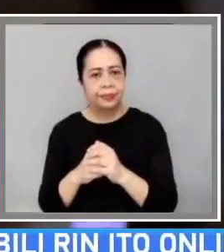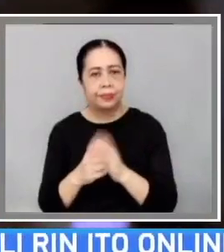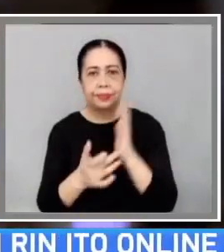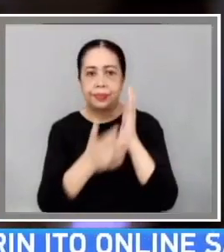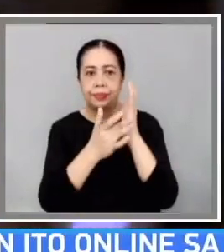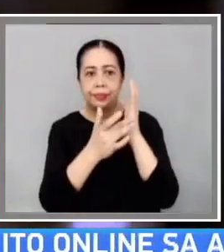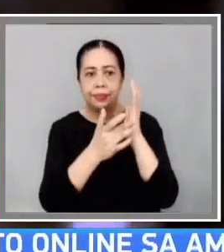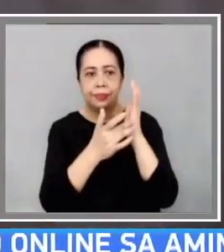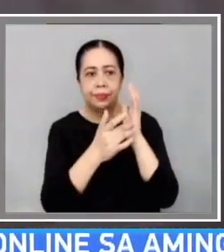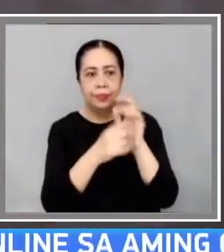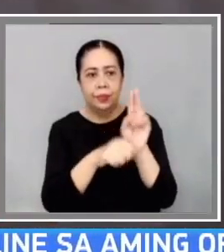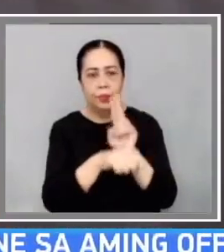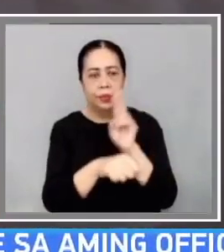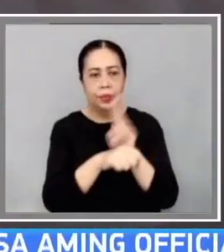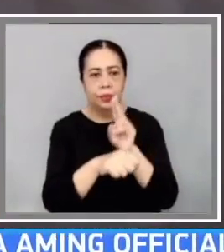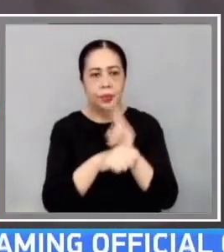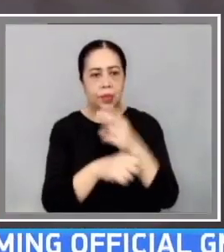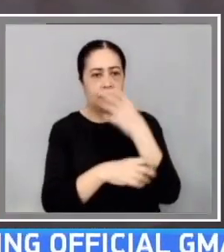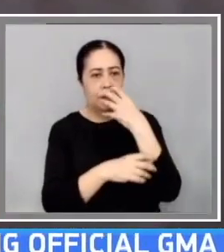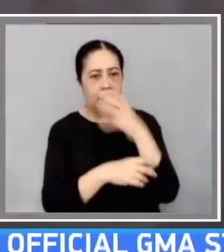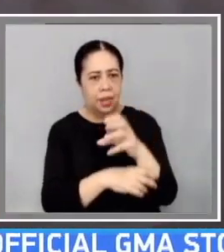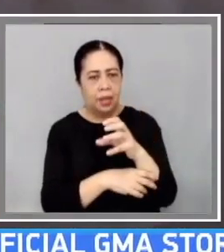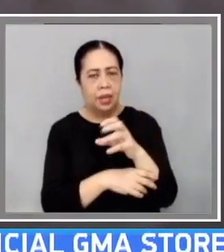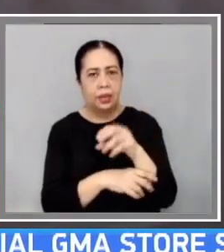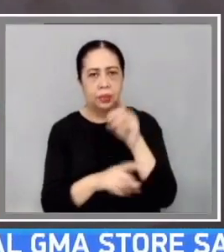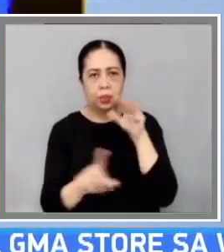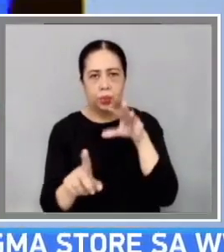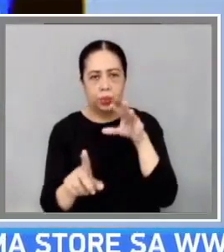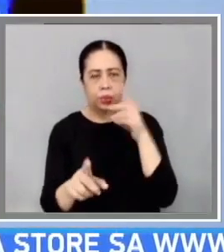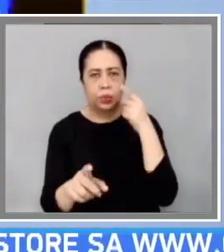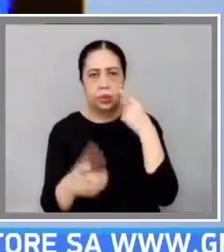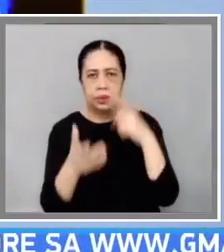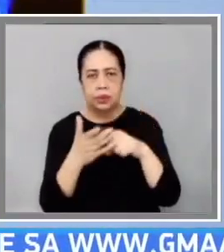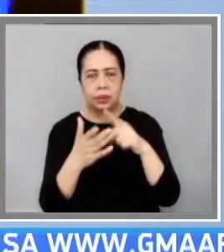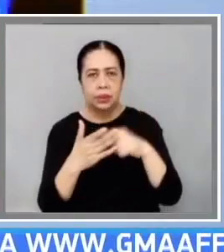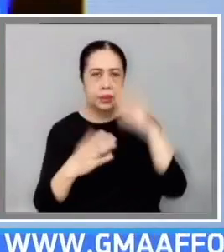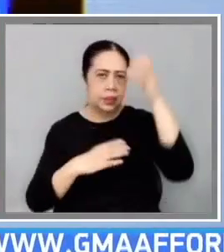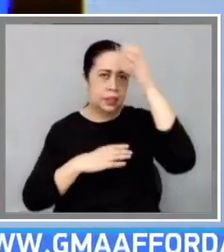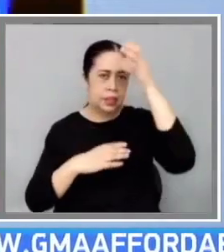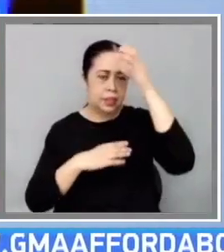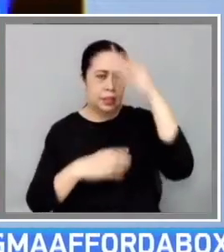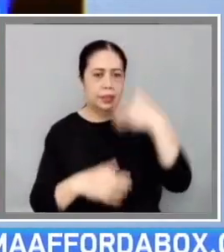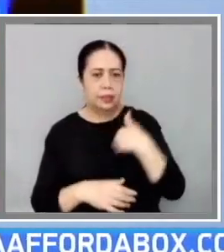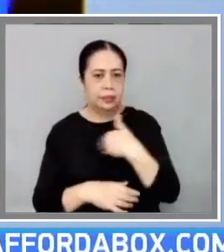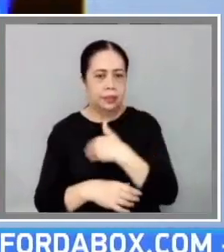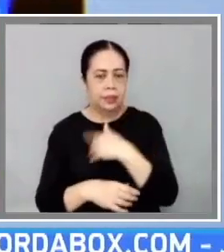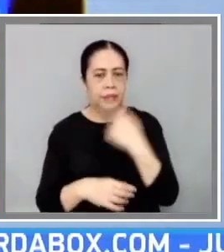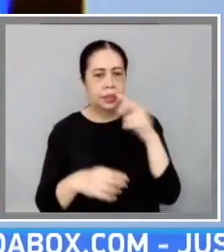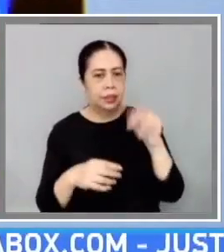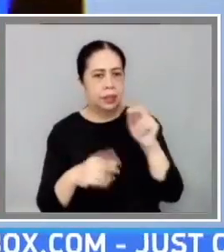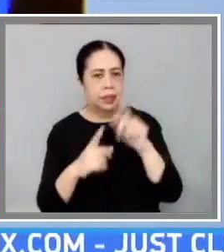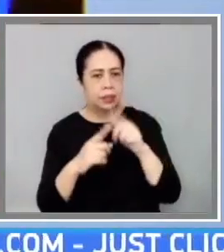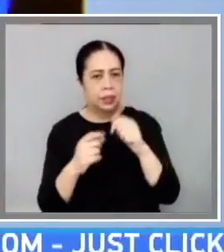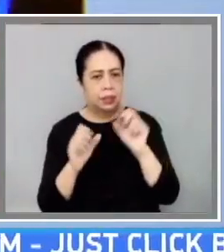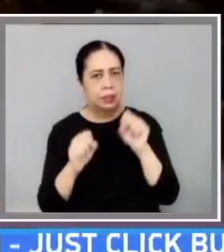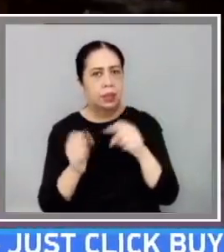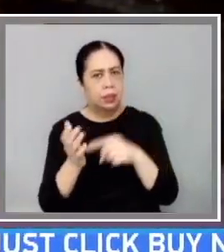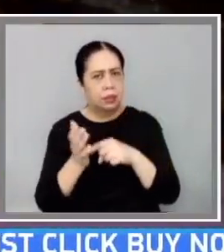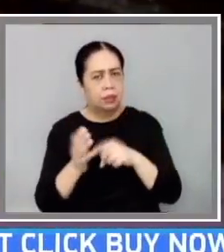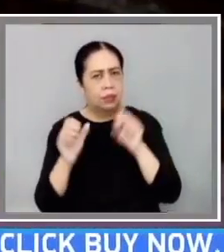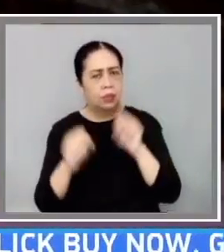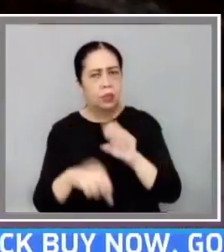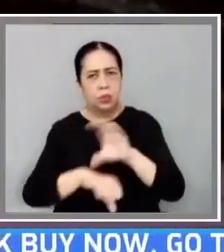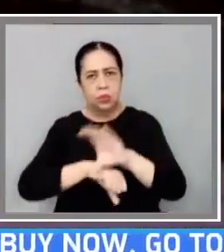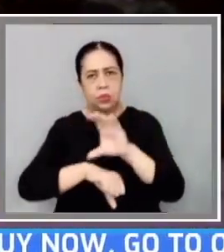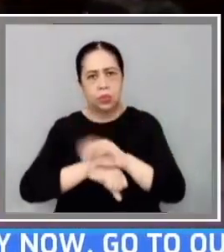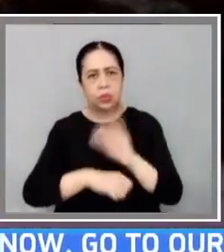na gumagamit ng init o thermal screening sa pagdetect sa cancer. Anya, kinakailangan ng abot kayang pagpapakonsulta at